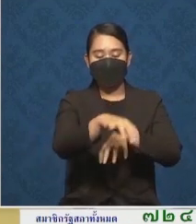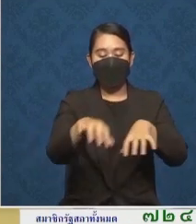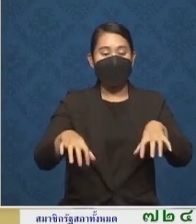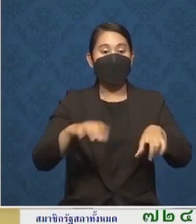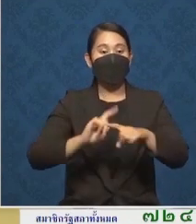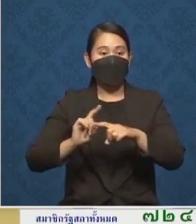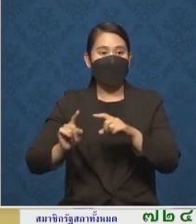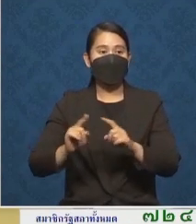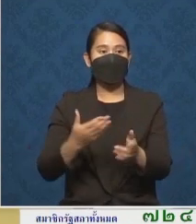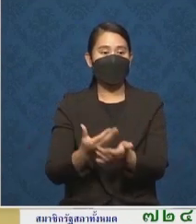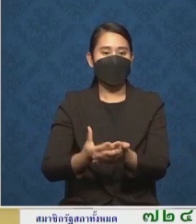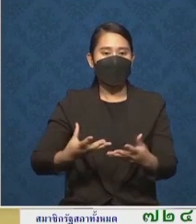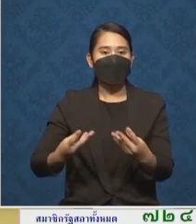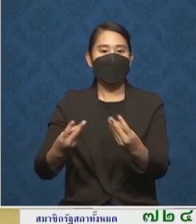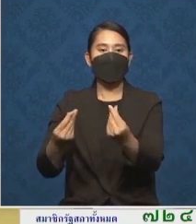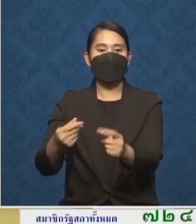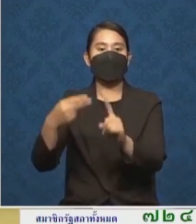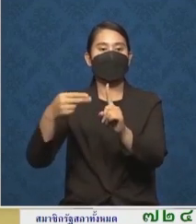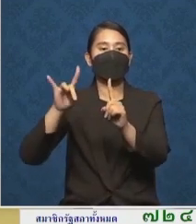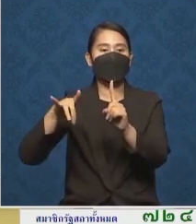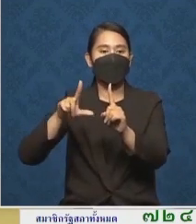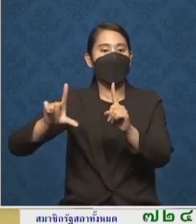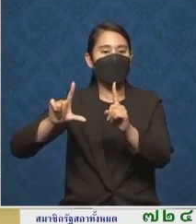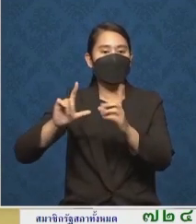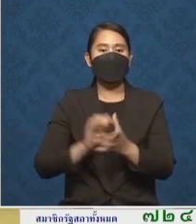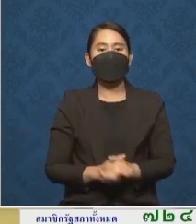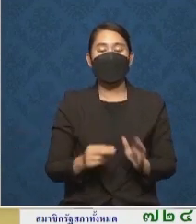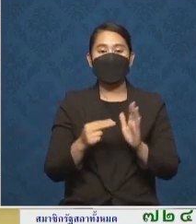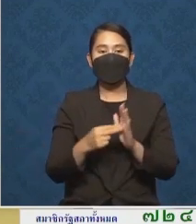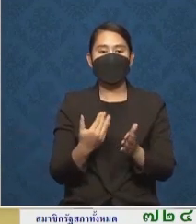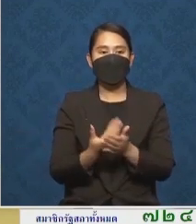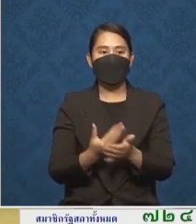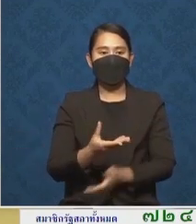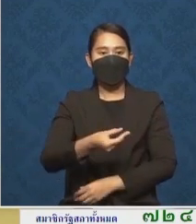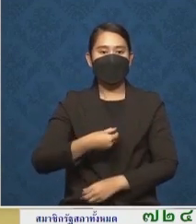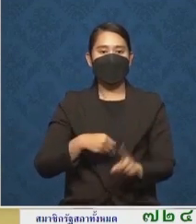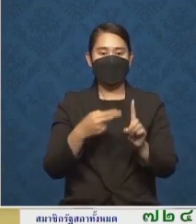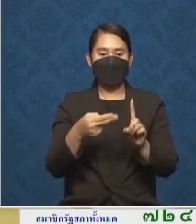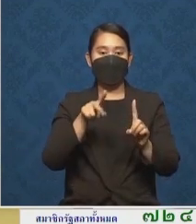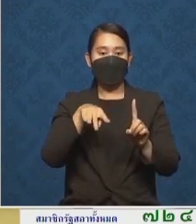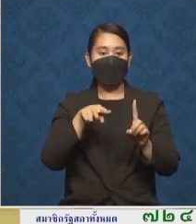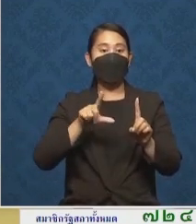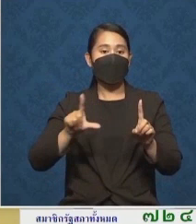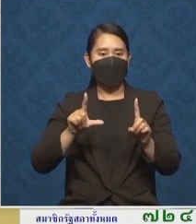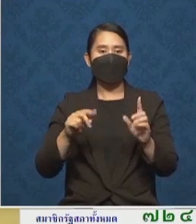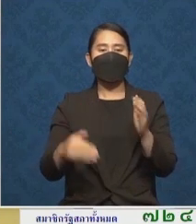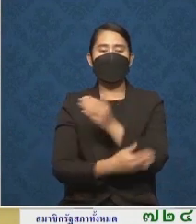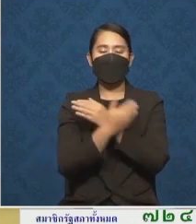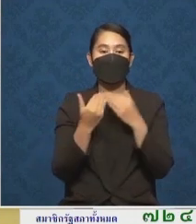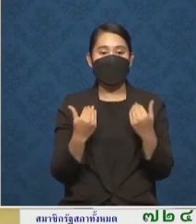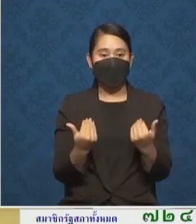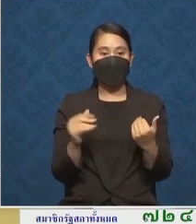เอาเงินไปทิ้งประเทศอื่น18,000้านเราได้แค่ 12,000 ล้านดันั้นโอกาสที่